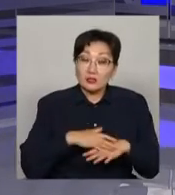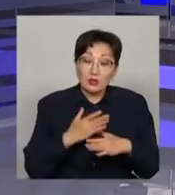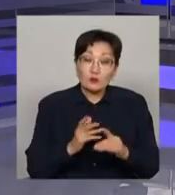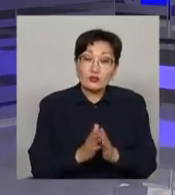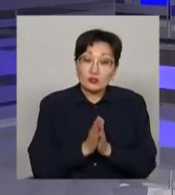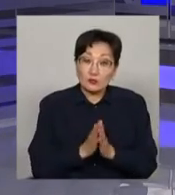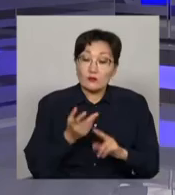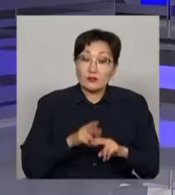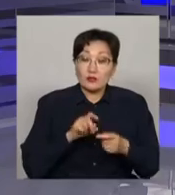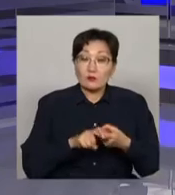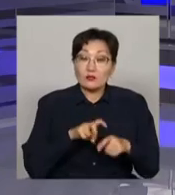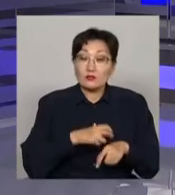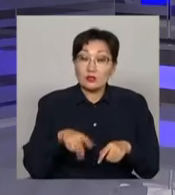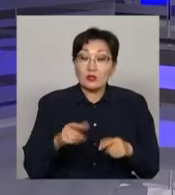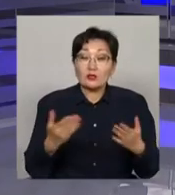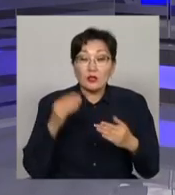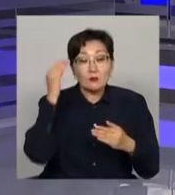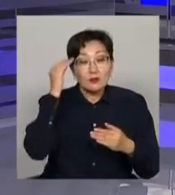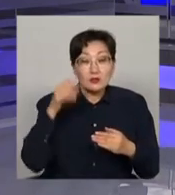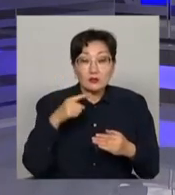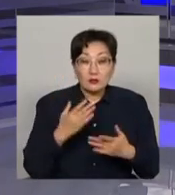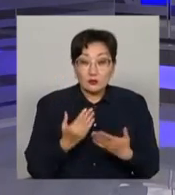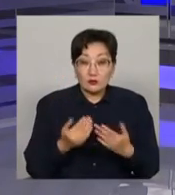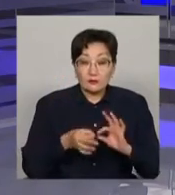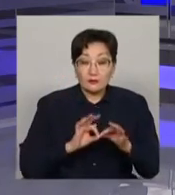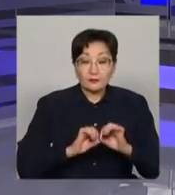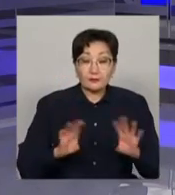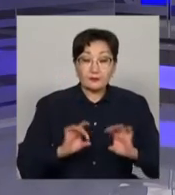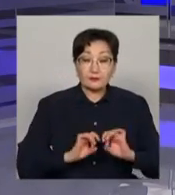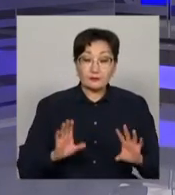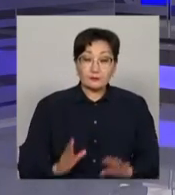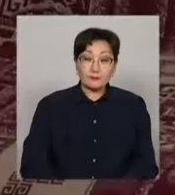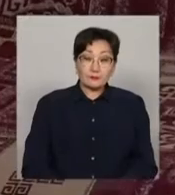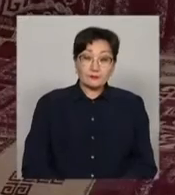Ал бұған қатысты дәрігерлер не дейді? Тақырыпты Ұлағат Арғын жалғастырады.